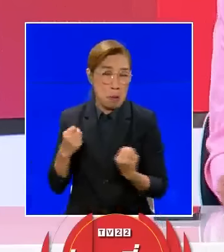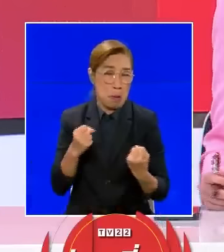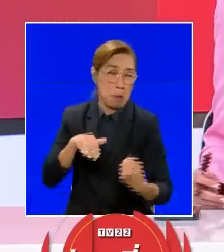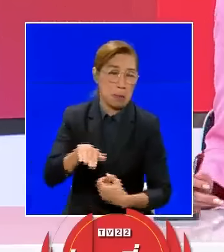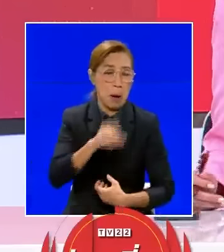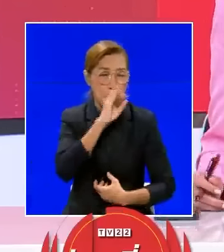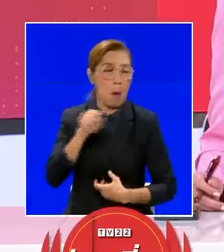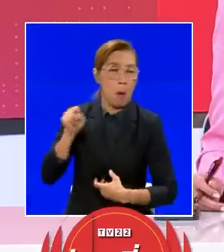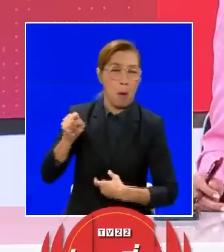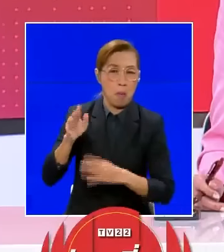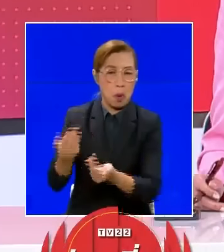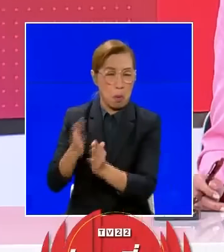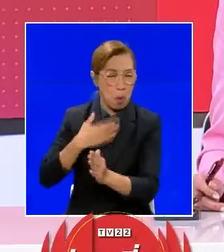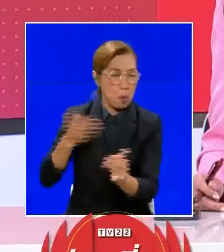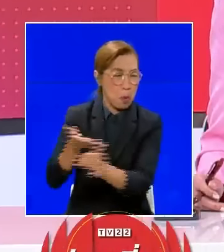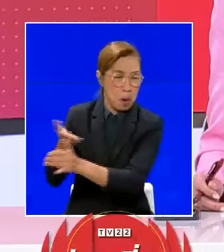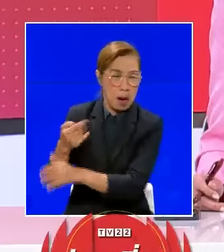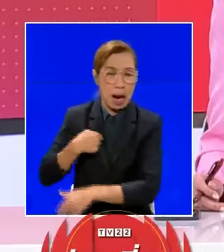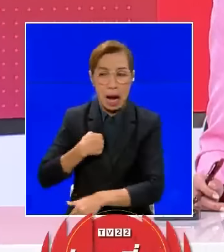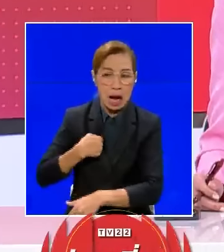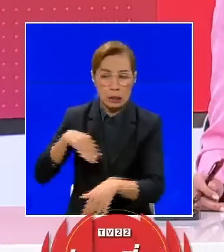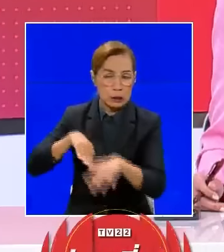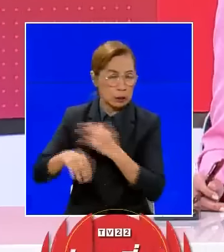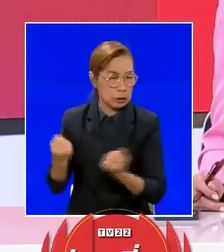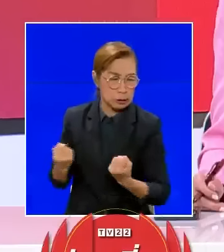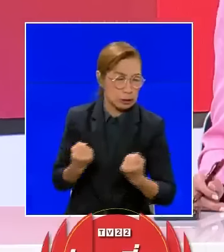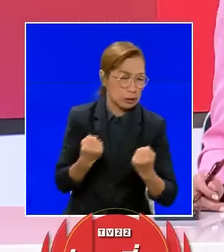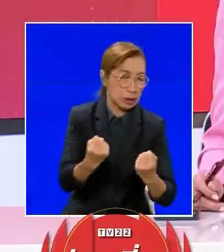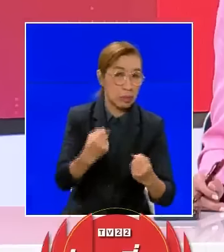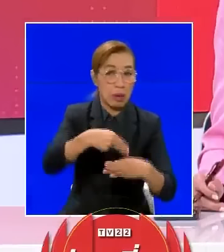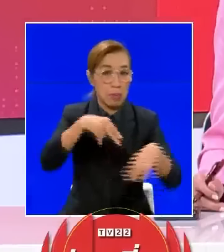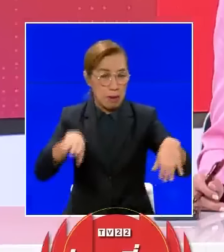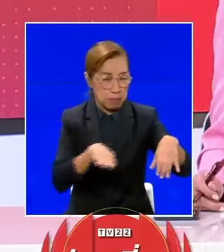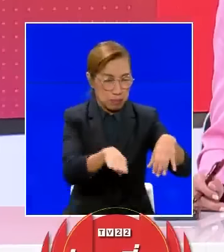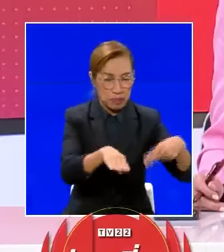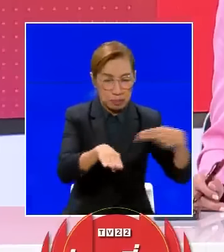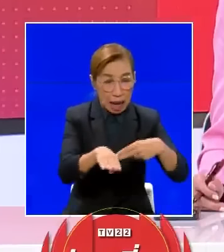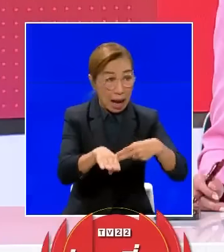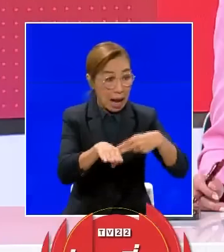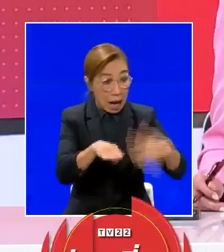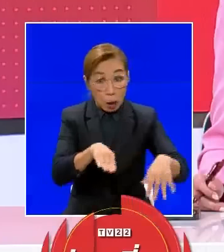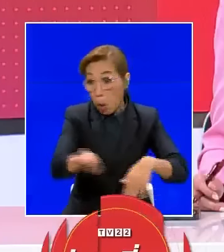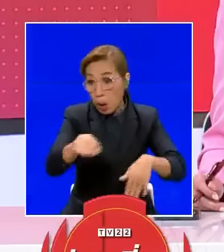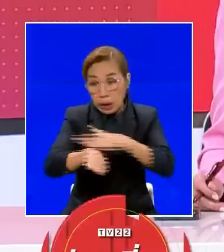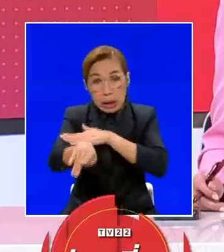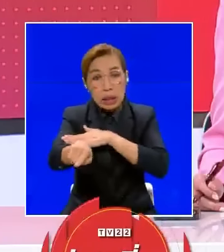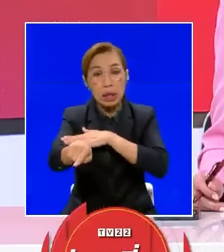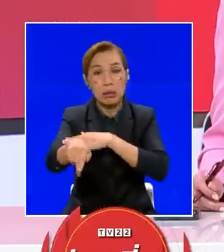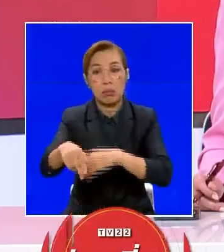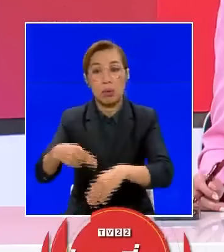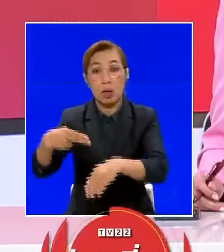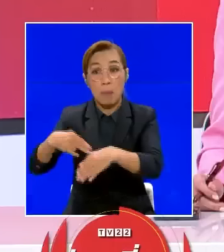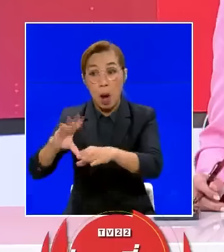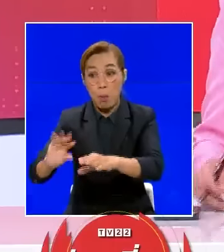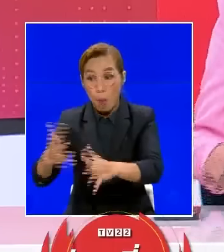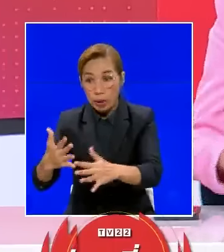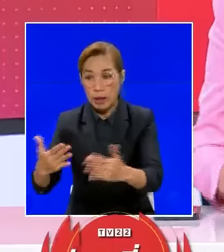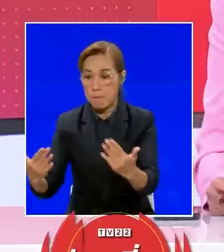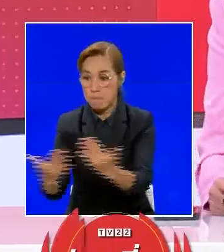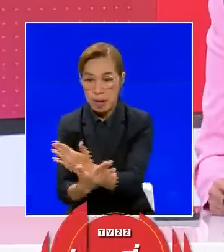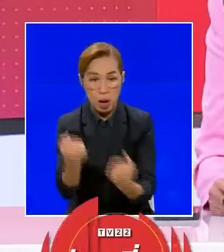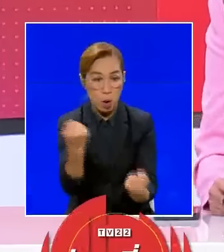พอหนีไปปุ๊บเติมน้ำมันไม่มีตังค์จ่ายก็หนีอีกพอหนีอีกน้ำมันหมดฮะทำไงขโมยรถอีกหนีต่อโอ้โหท่